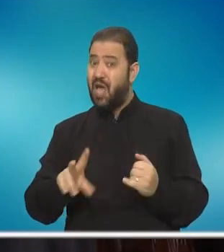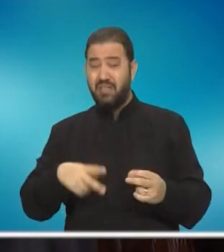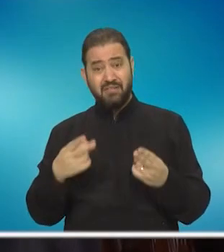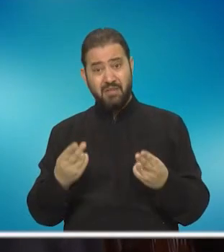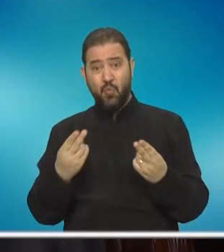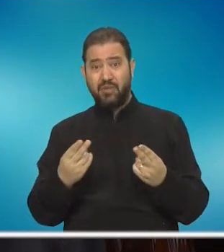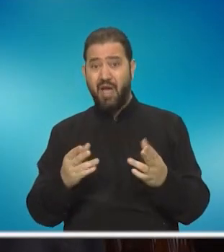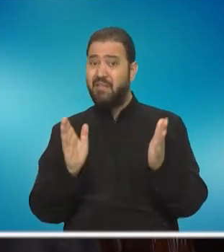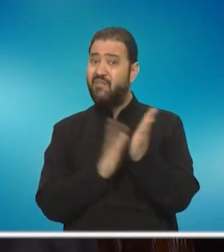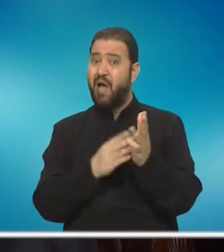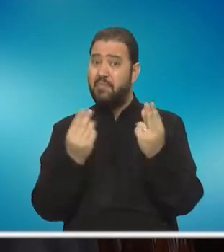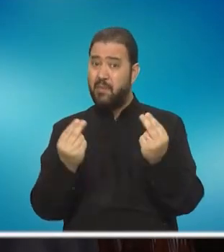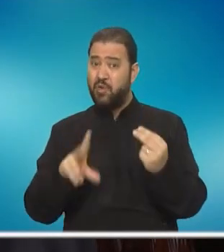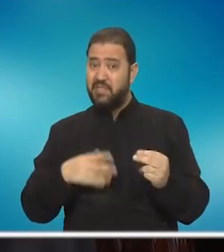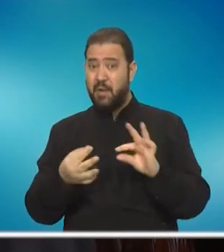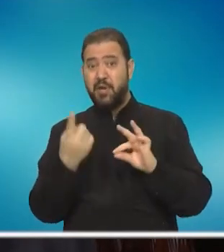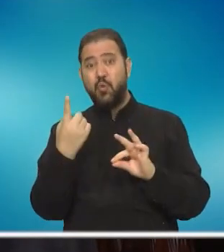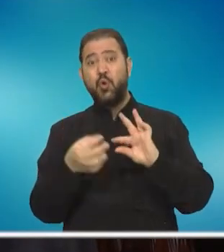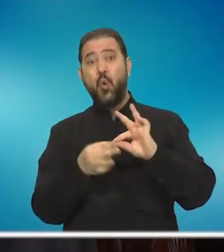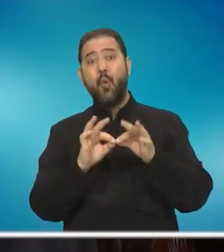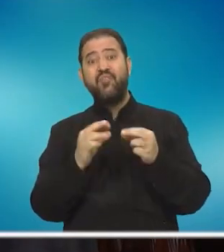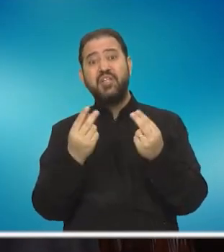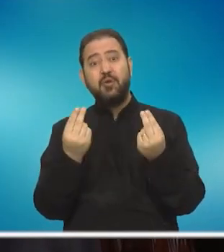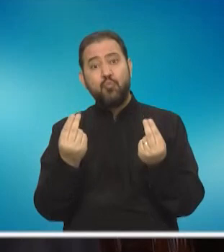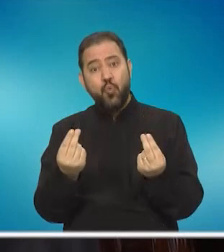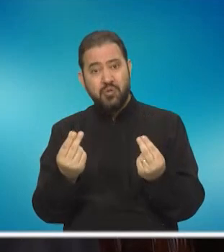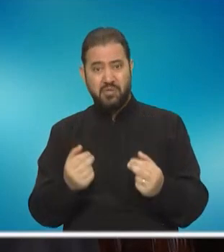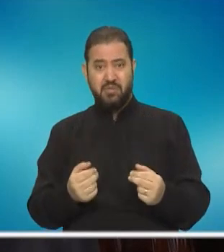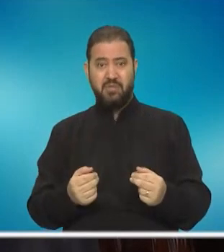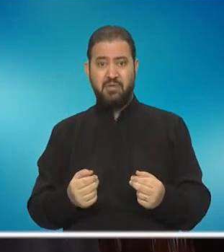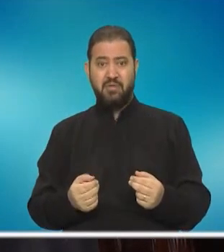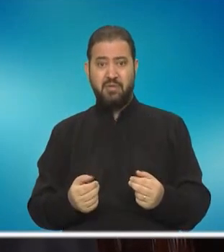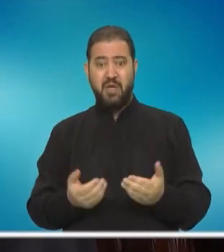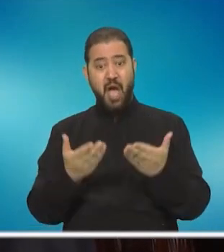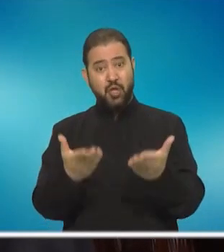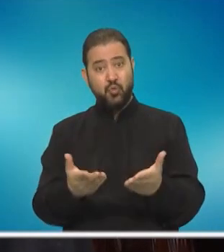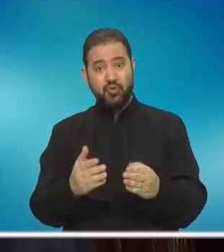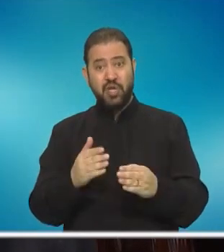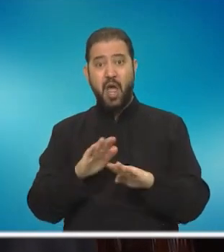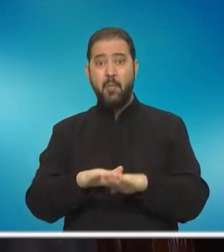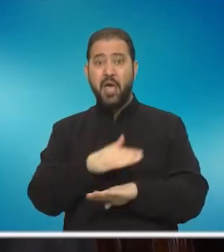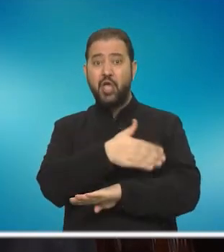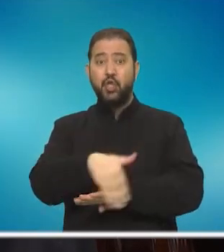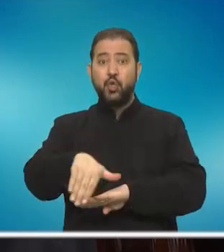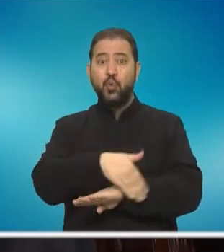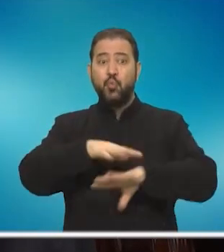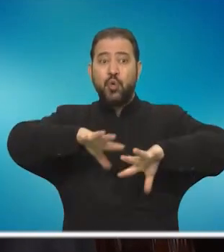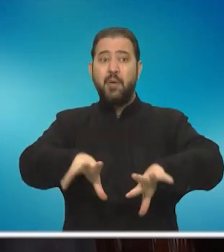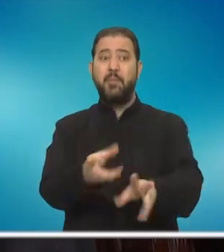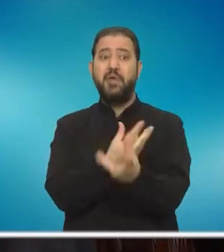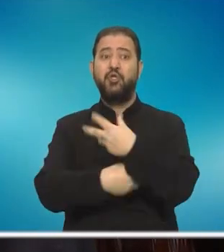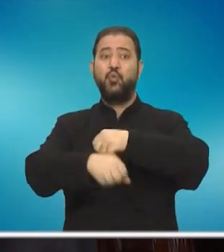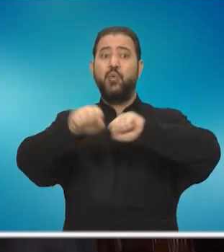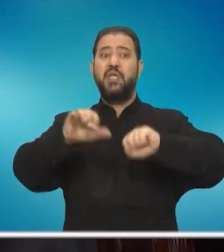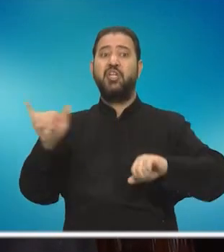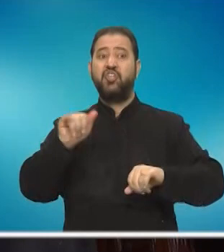dar fapta bună înseamnă sfatul cel bun, aducerea pe calea mântuirii a